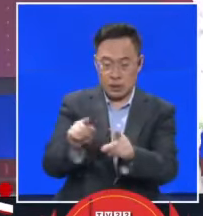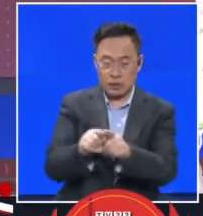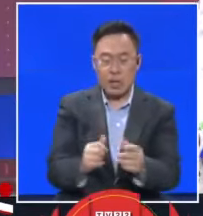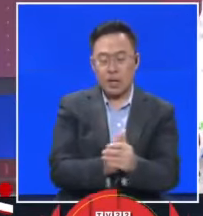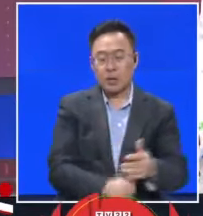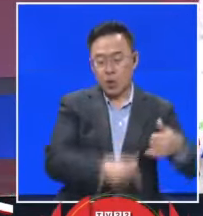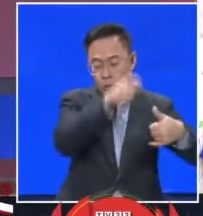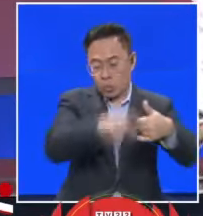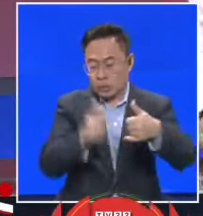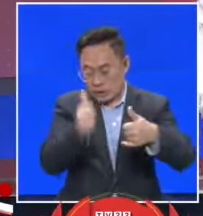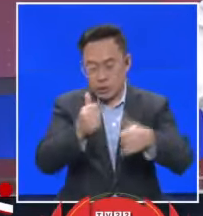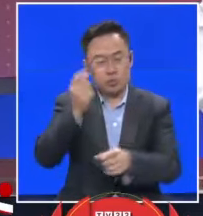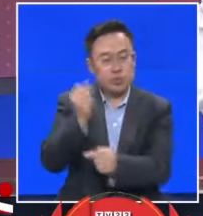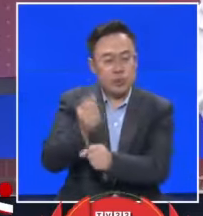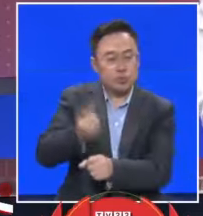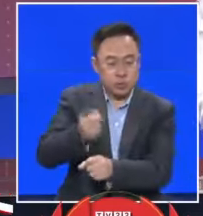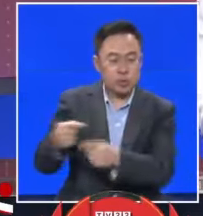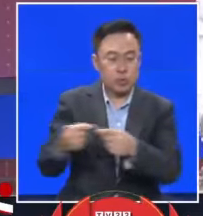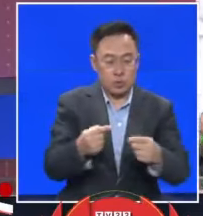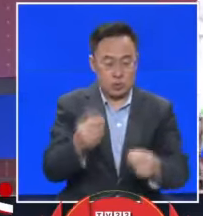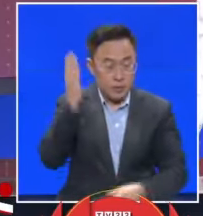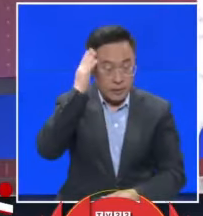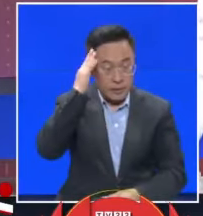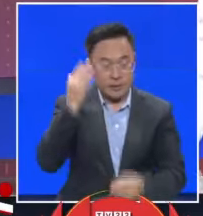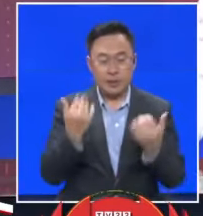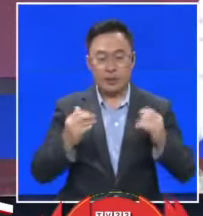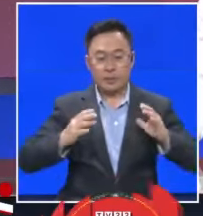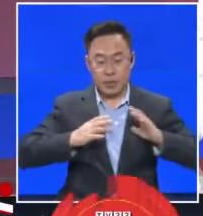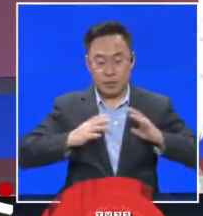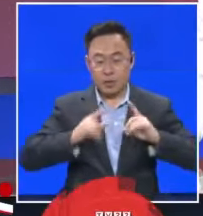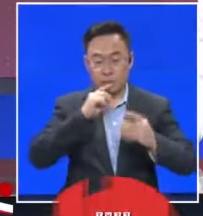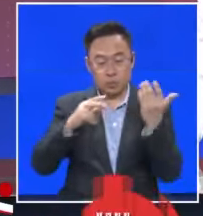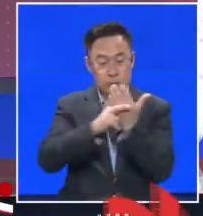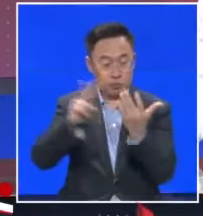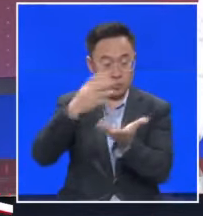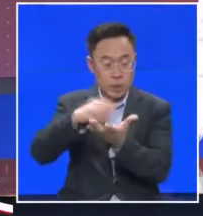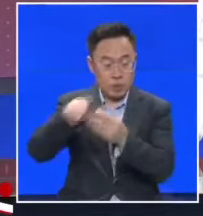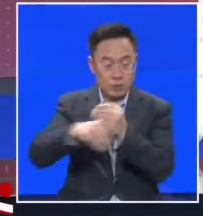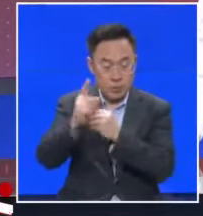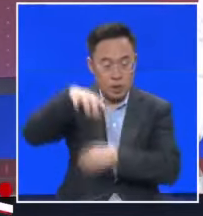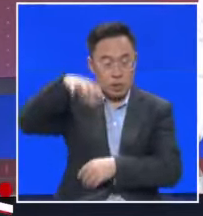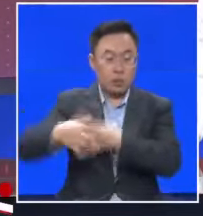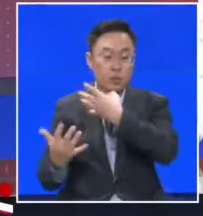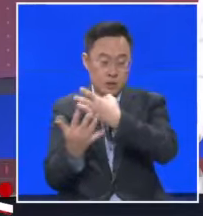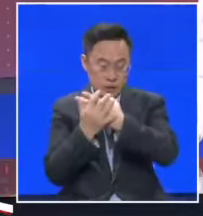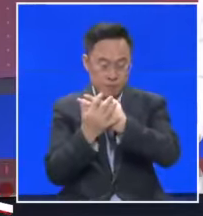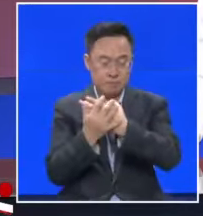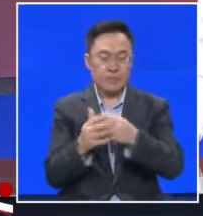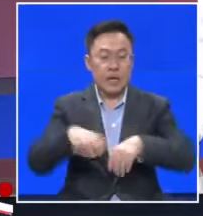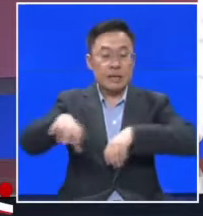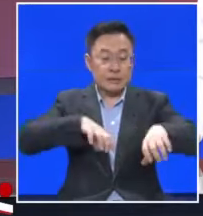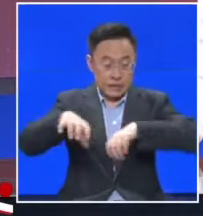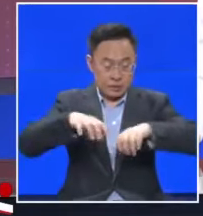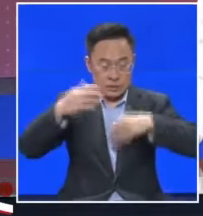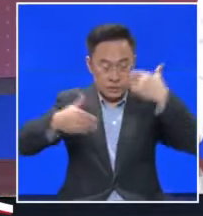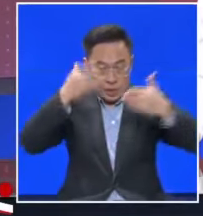ได้กลับมาสู่สตช.นะฮะอ่ะเดี๋ยวพักครู่หนึ่งท่านผู้ชมฮะช่วงหน้ามาดูกรมราชทัณฑ์เขาจัดมหากรรมโอ้น่าส